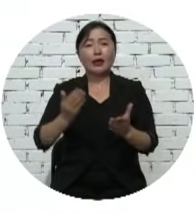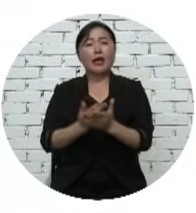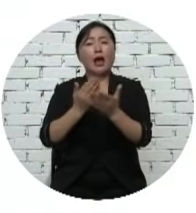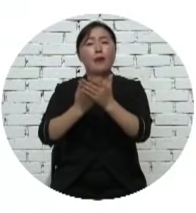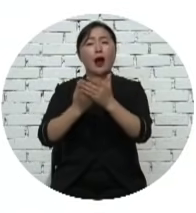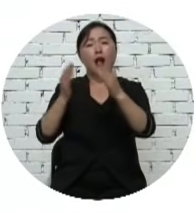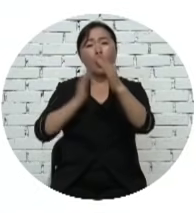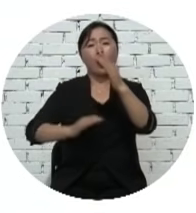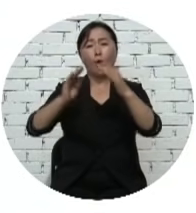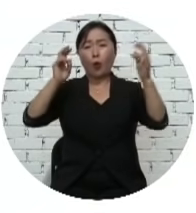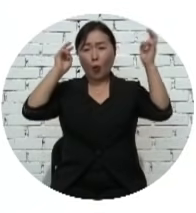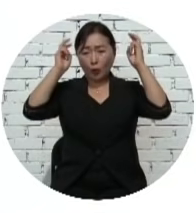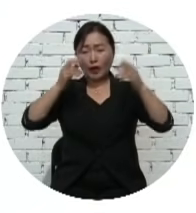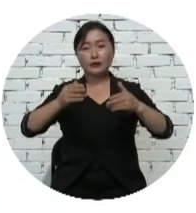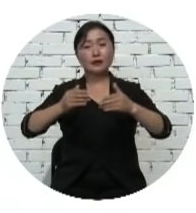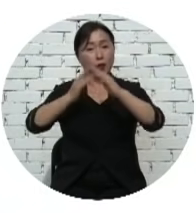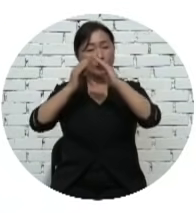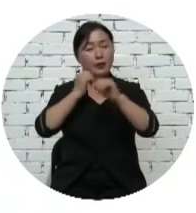도시개발공사를 설립을 해가지고